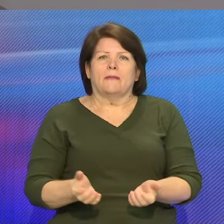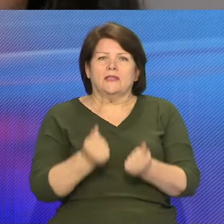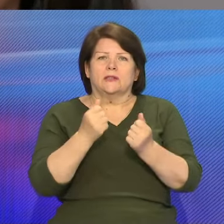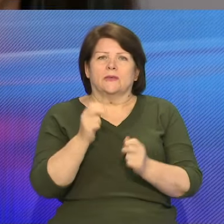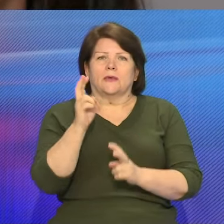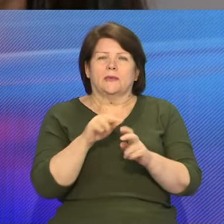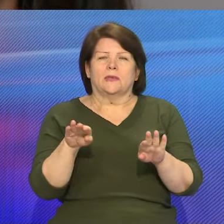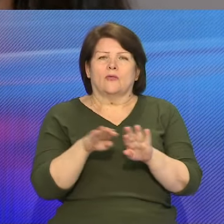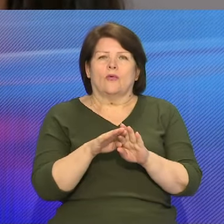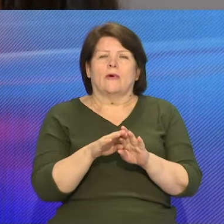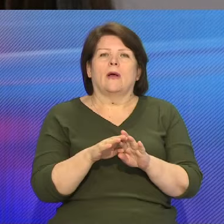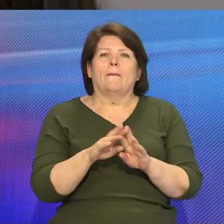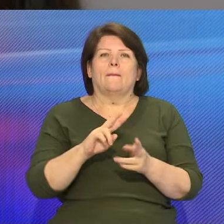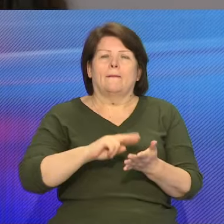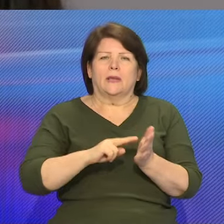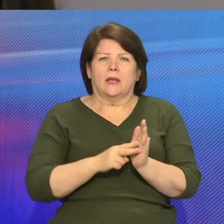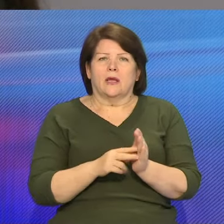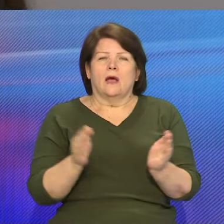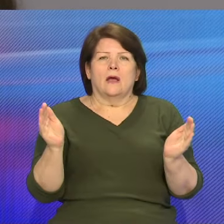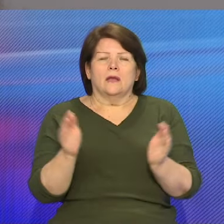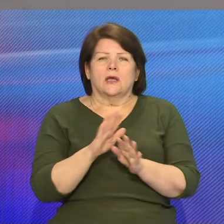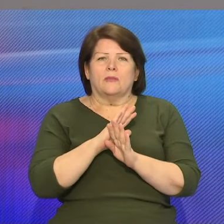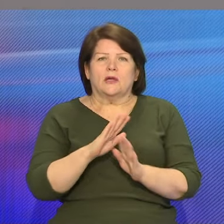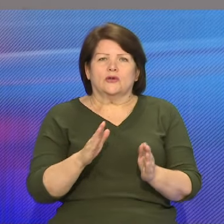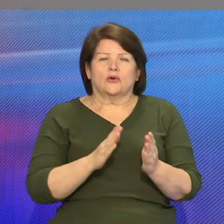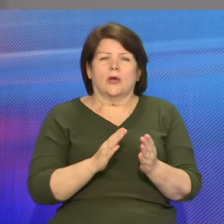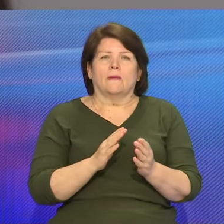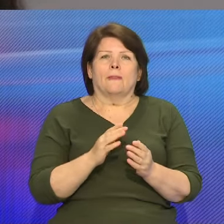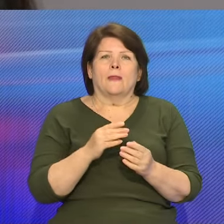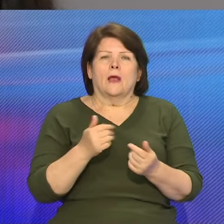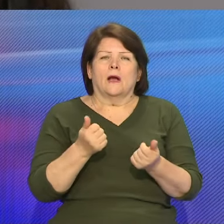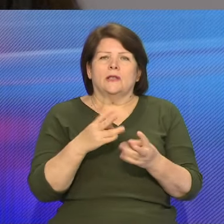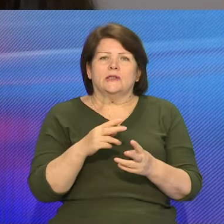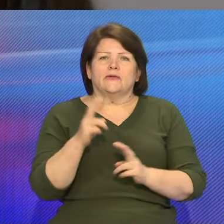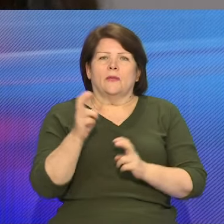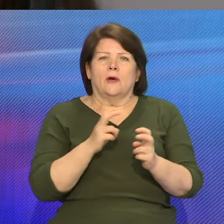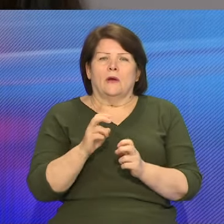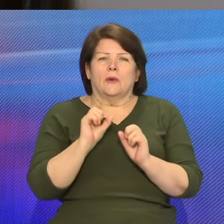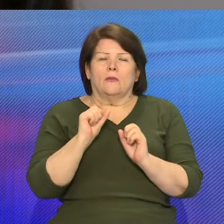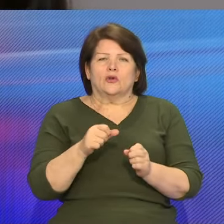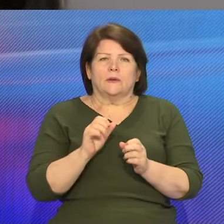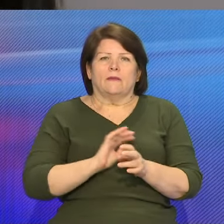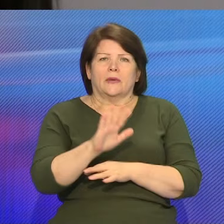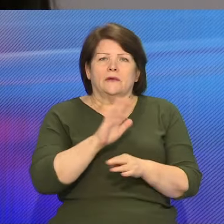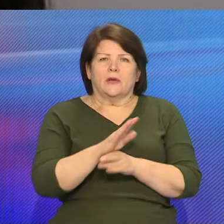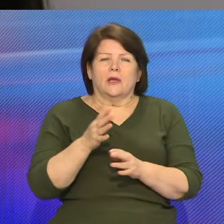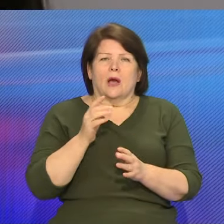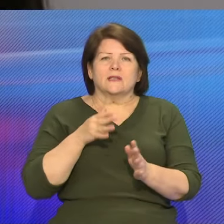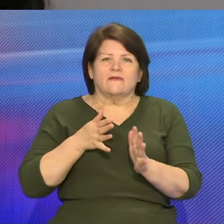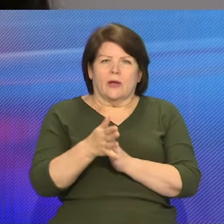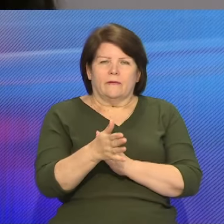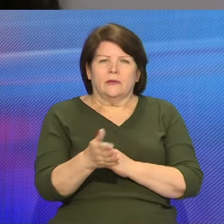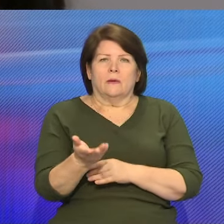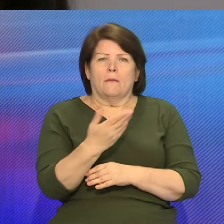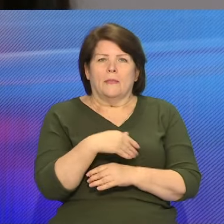плана. Не такой большой спектр продукции мы можем производить, и не так быстро мы можем их осваивать, эти виды. Поэтому мы,